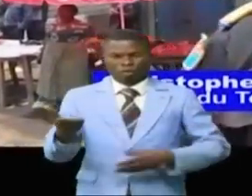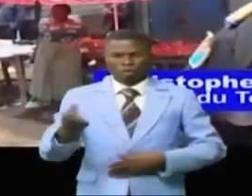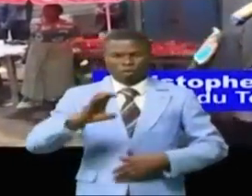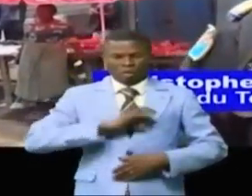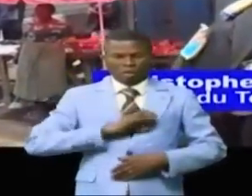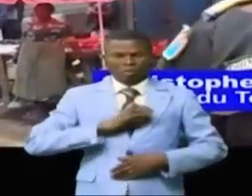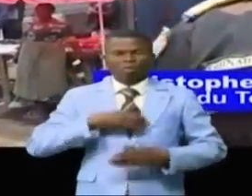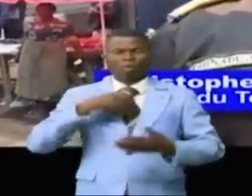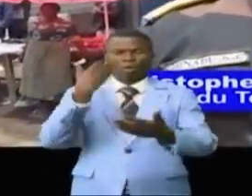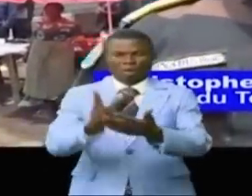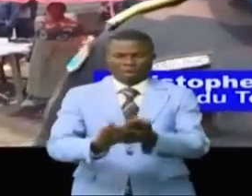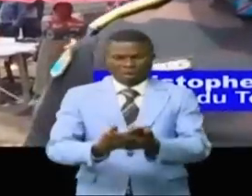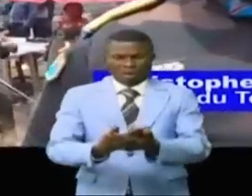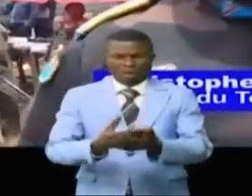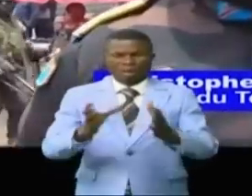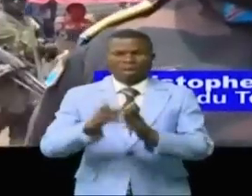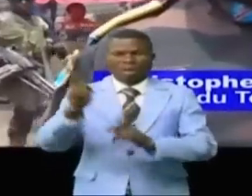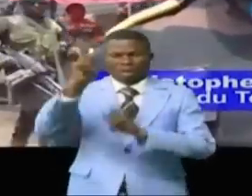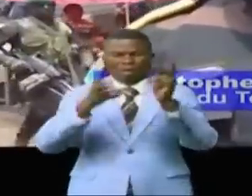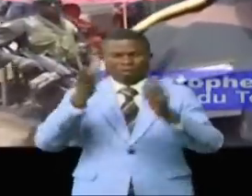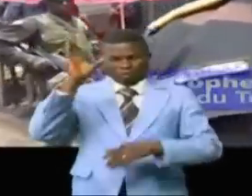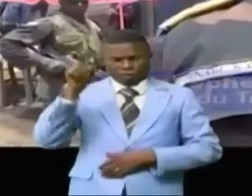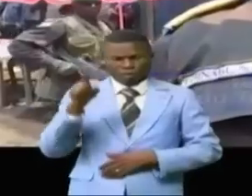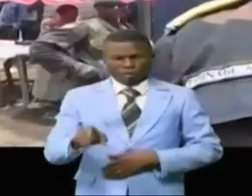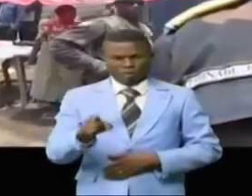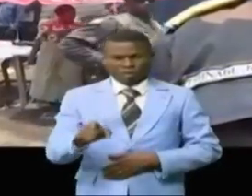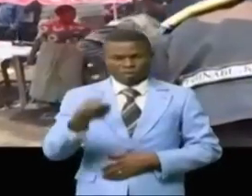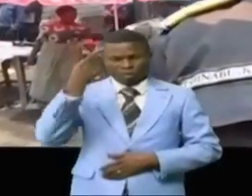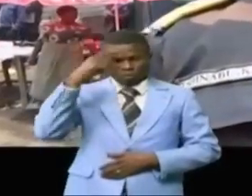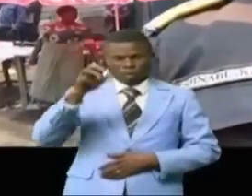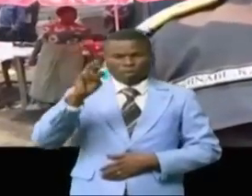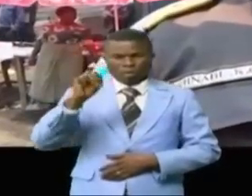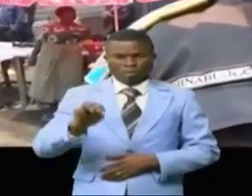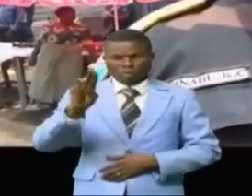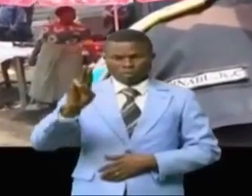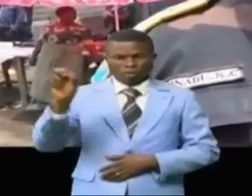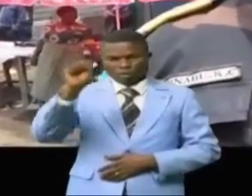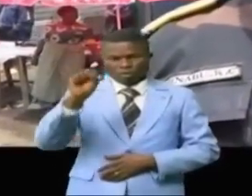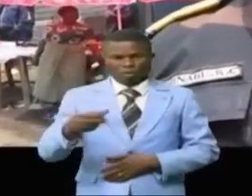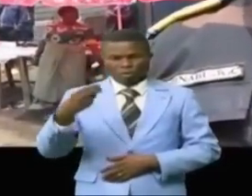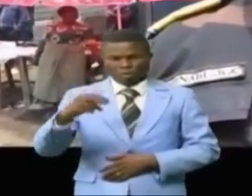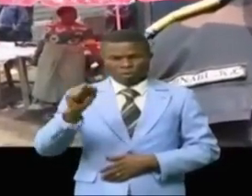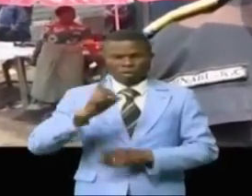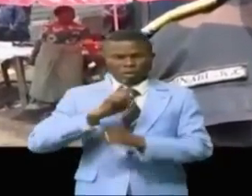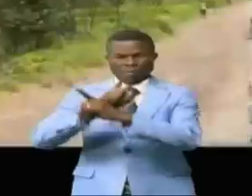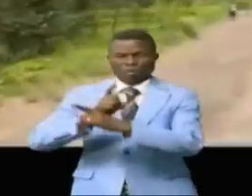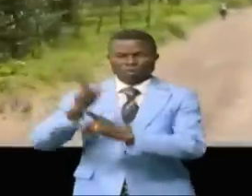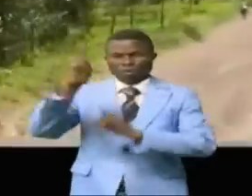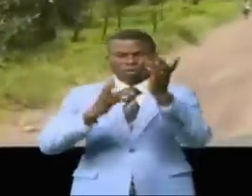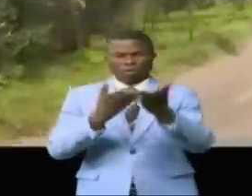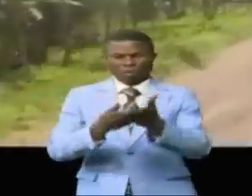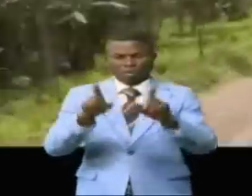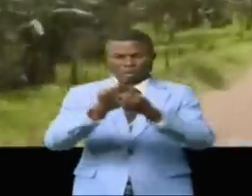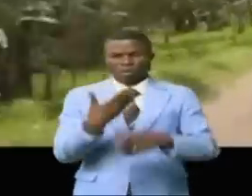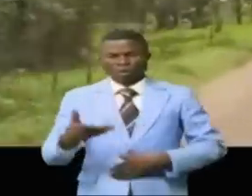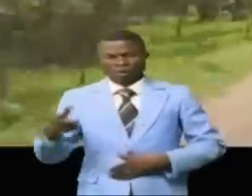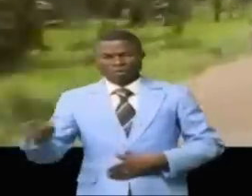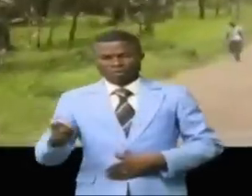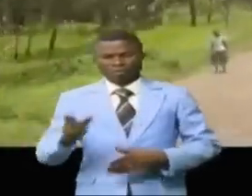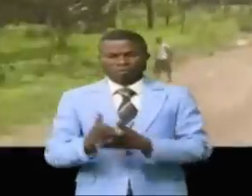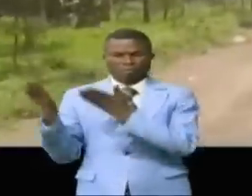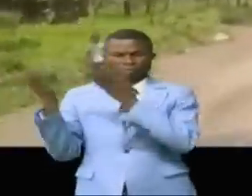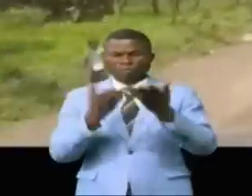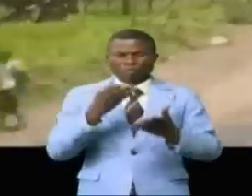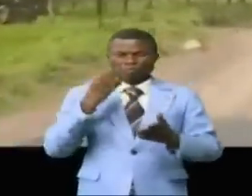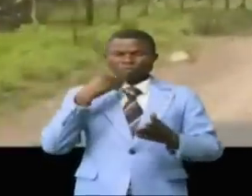police qui est avec nous ici à Mushaki pour assurer la protection de notre population. Peu après, le cortège du